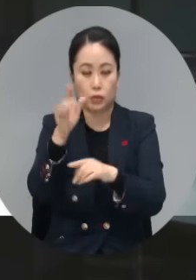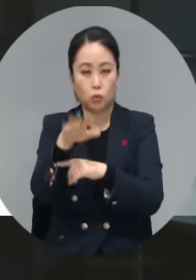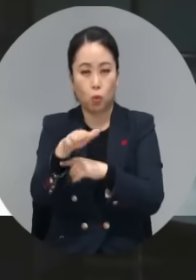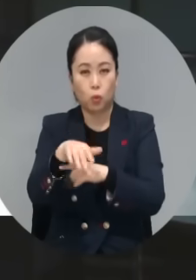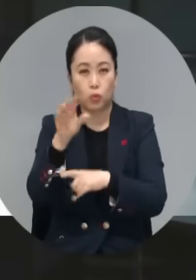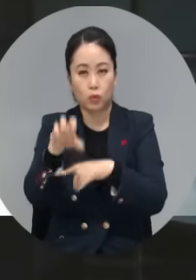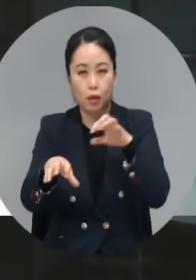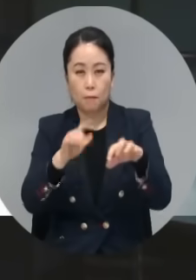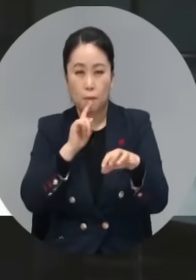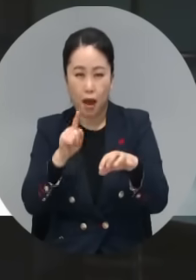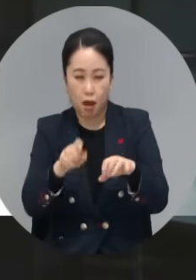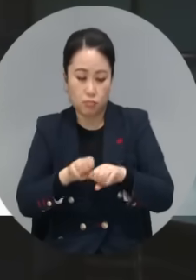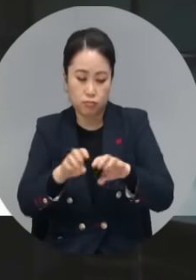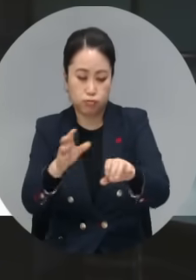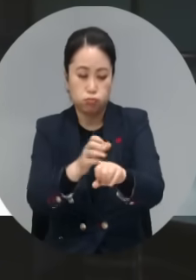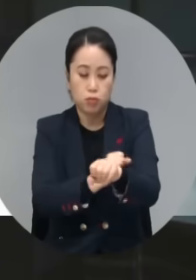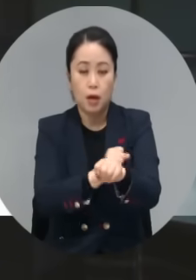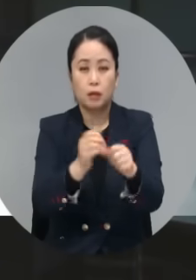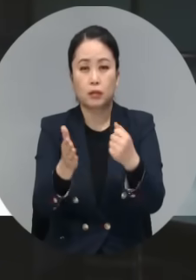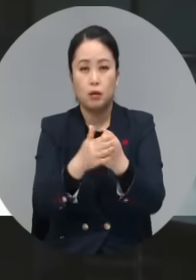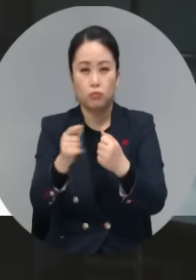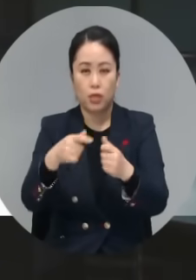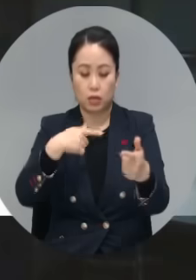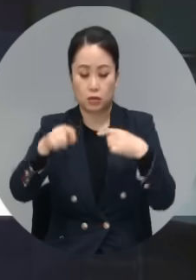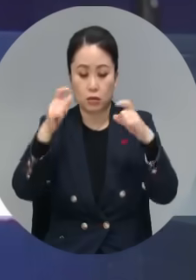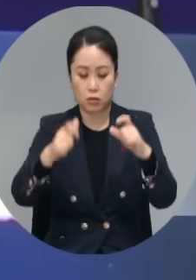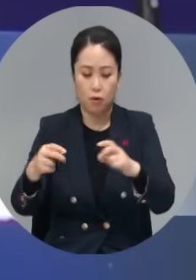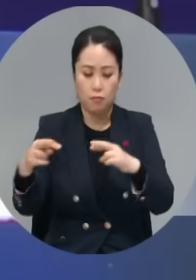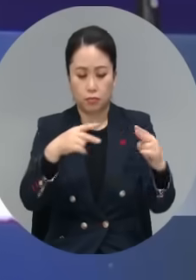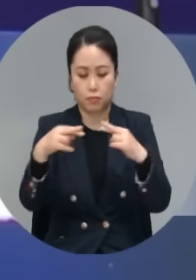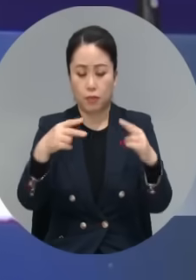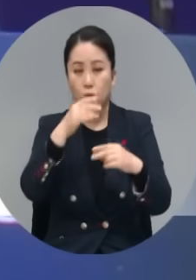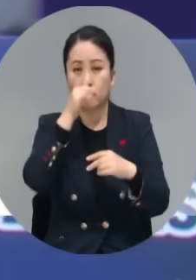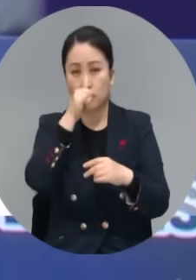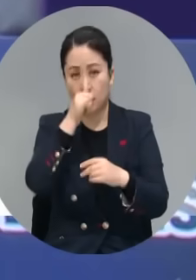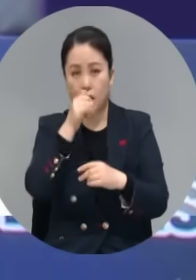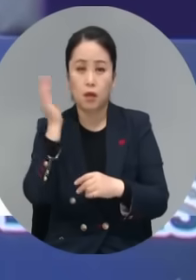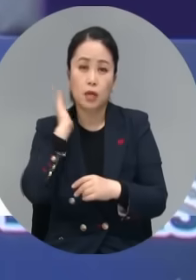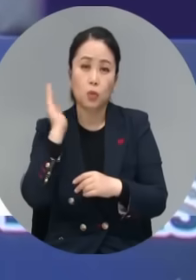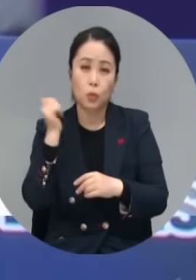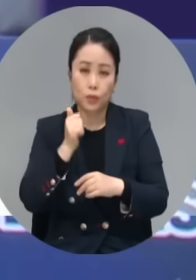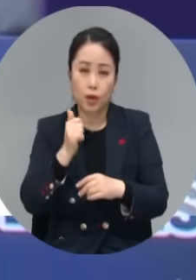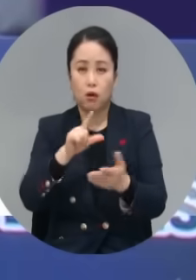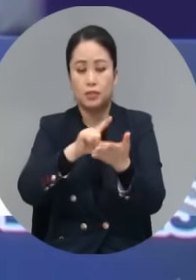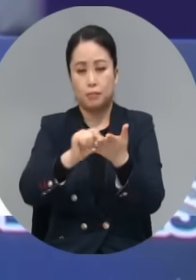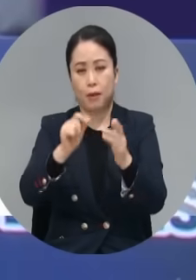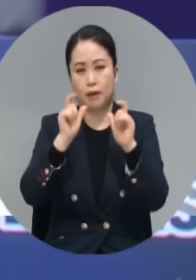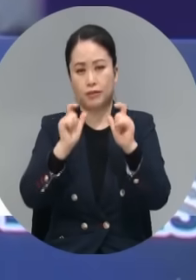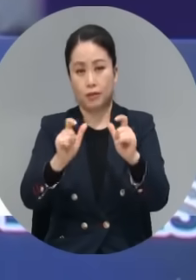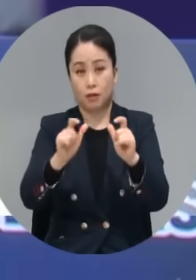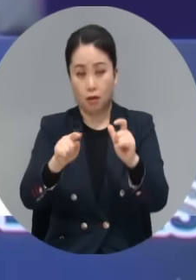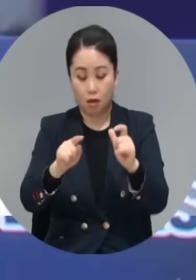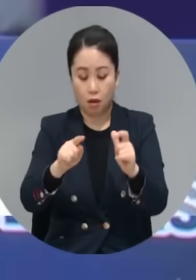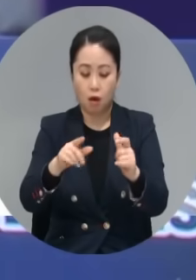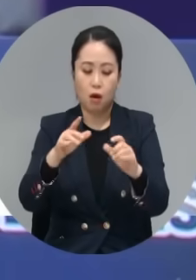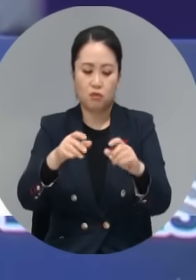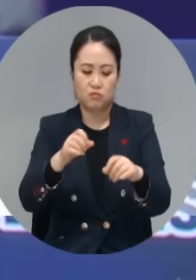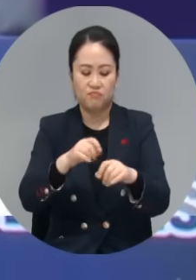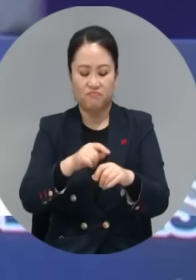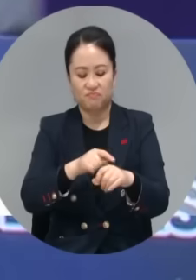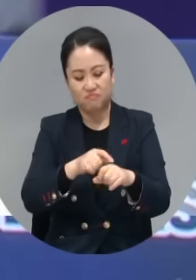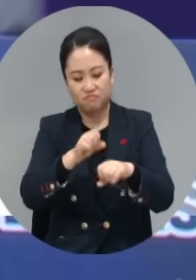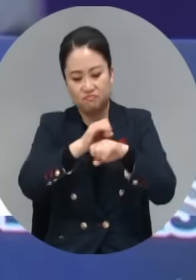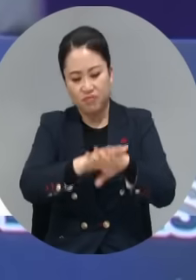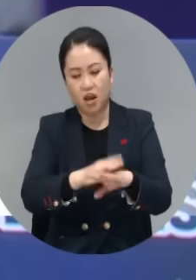정치권도 들끓고 있습니다. 대통령의 지방시대 선포가 무색해지고 2030 부산 세계박람회 유치